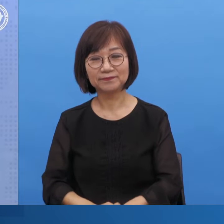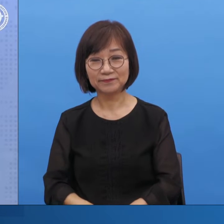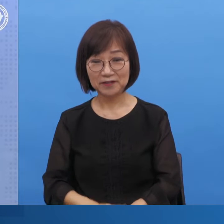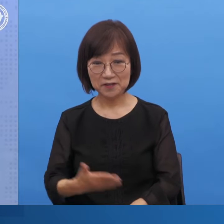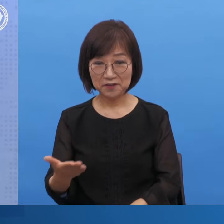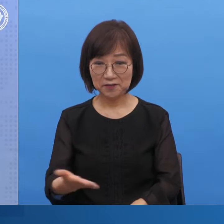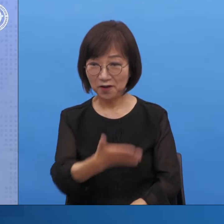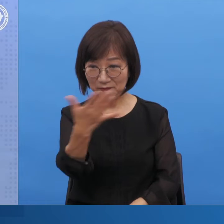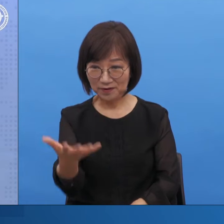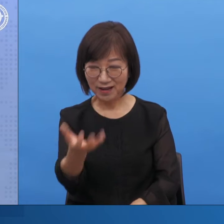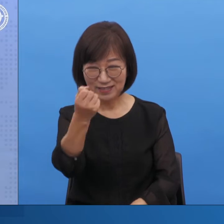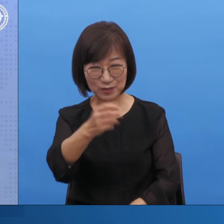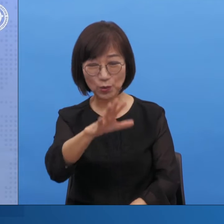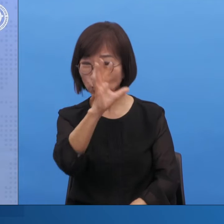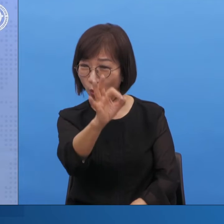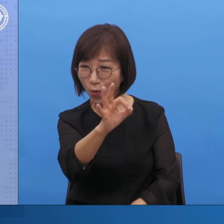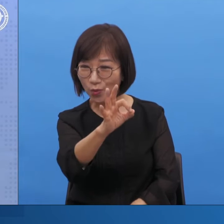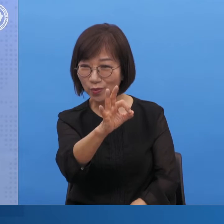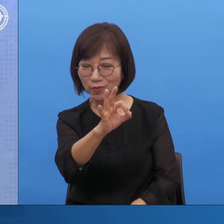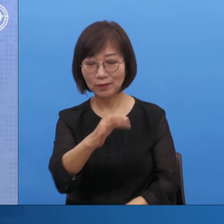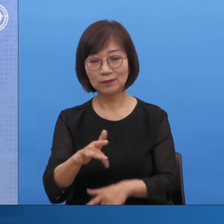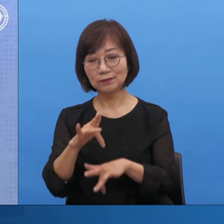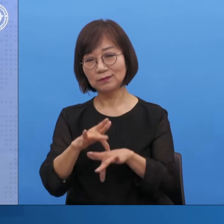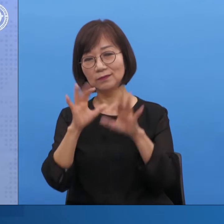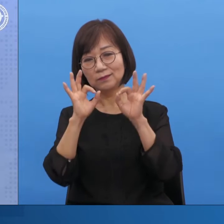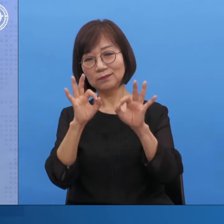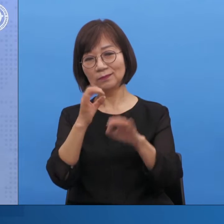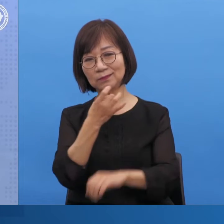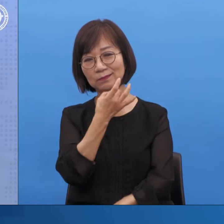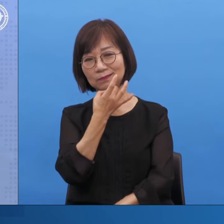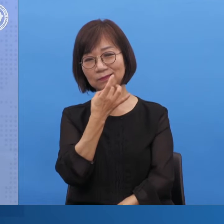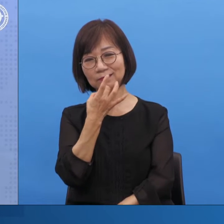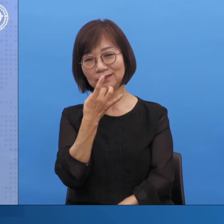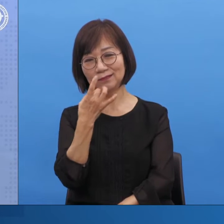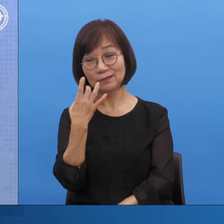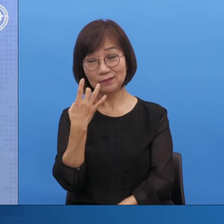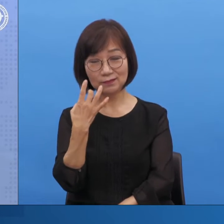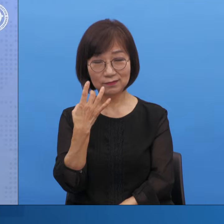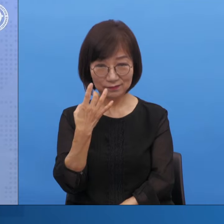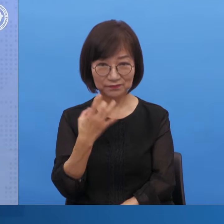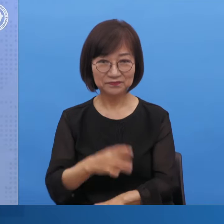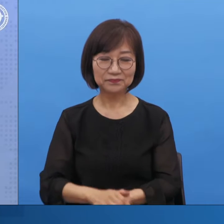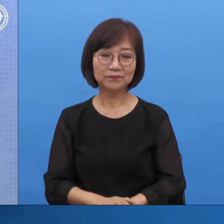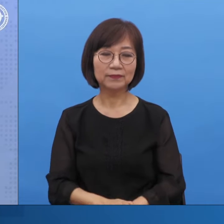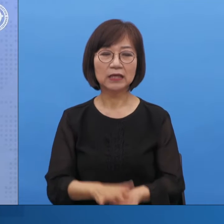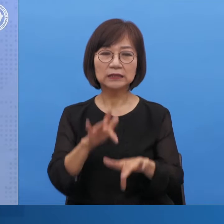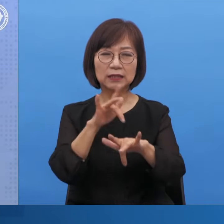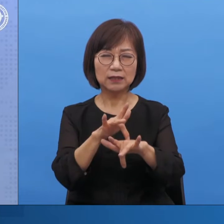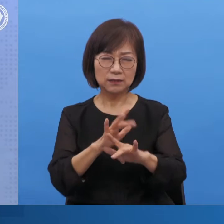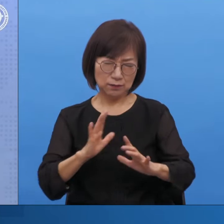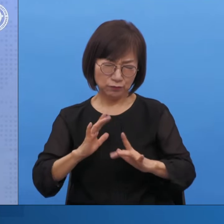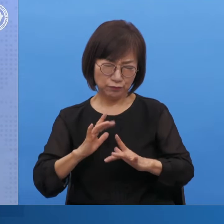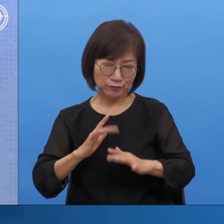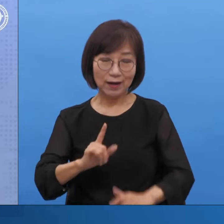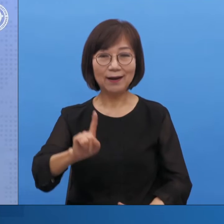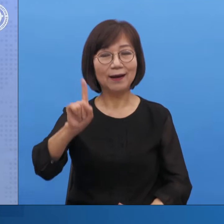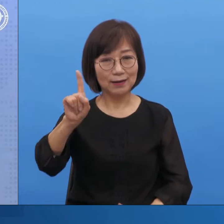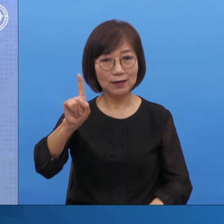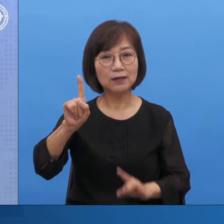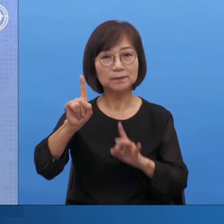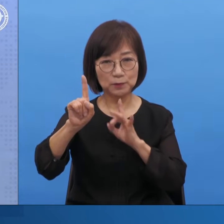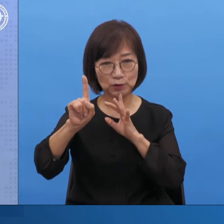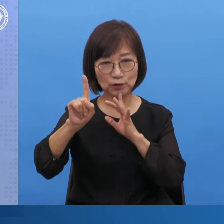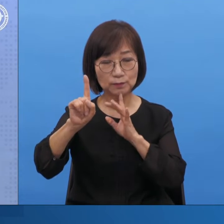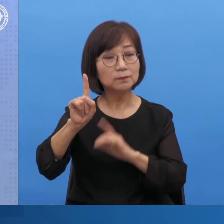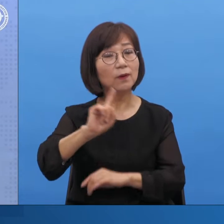논 돈, 그 겁 안 내. And then that small amount of money that you might have, he's not afraid of 이 that. 사단은 하나만 딱 겁냅니다. But Satan, he's afraid of only one